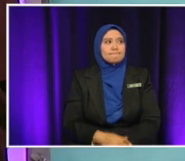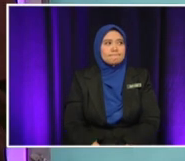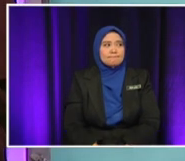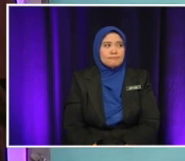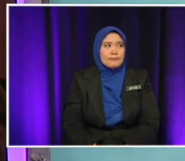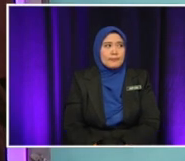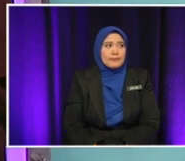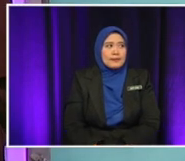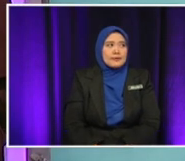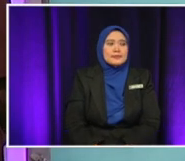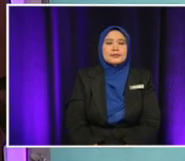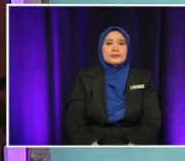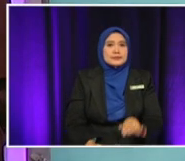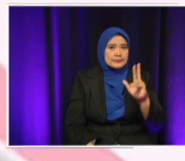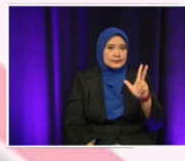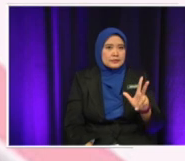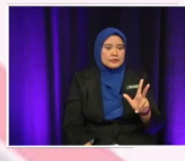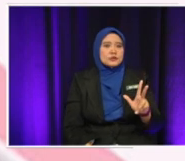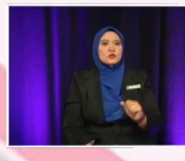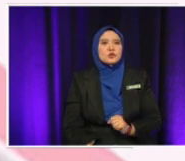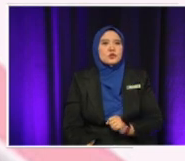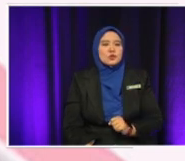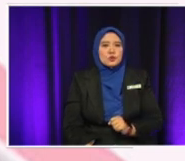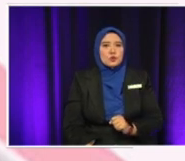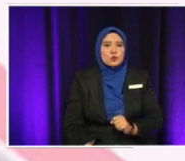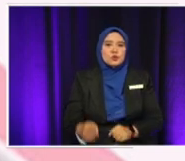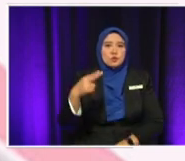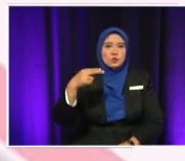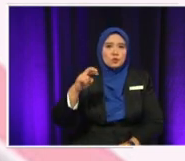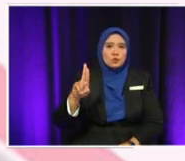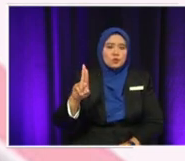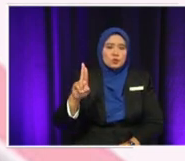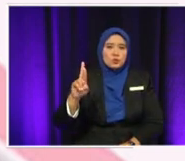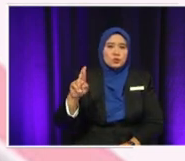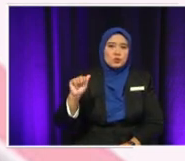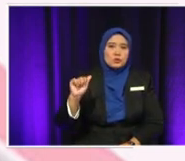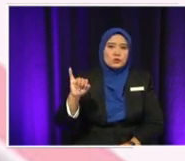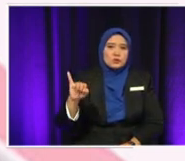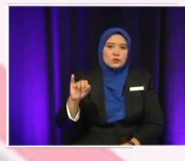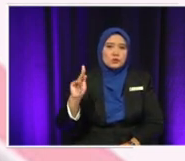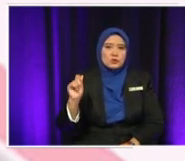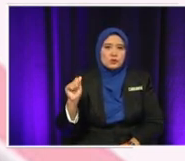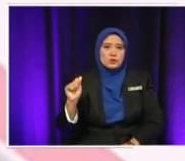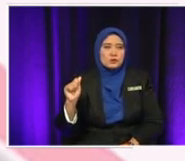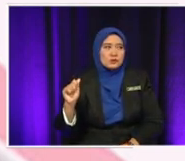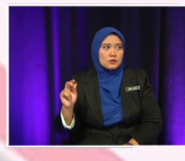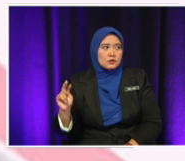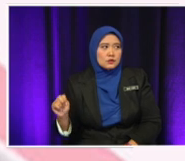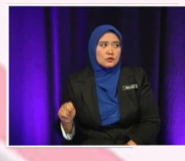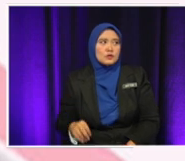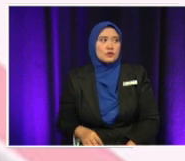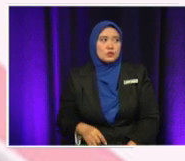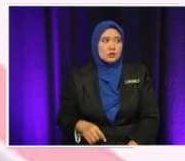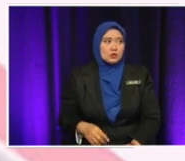Baiklah yang ketiga Uraikan memeriahkan sesuatu perkara yang ditanya Uraikan uraian tertumpuk pada langkah